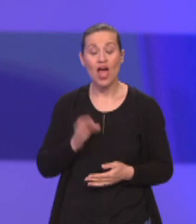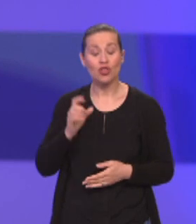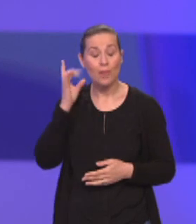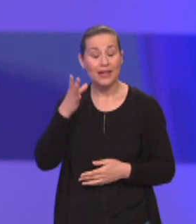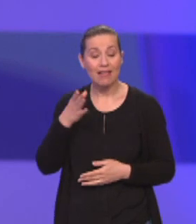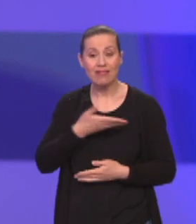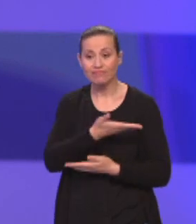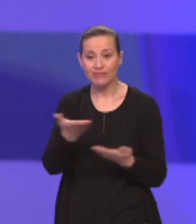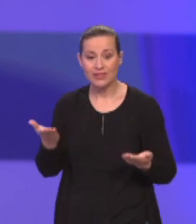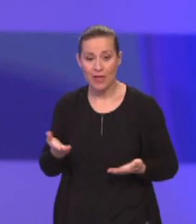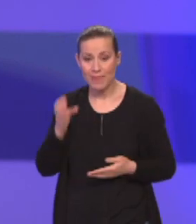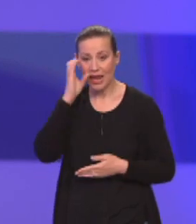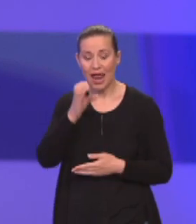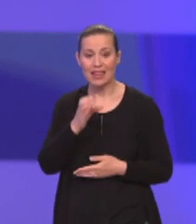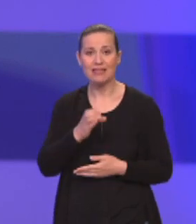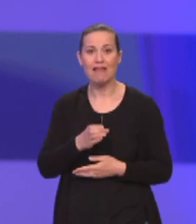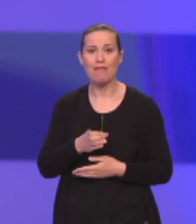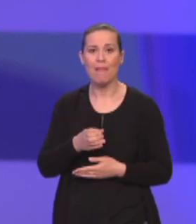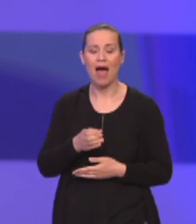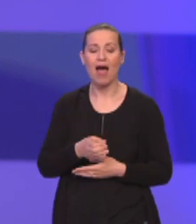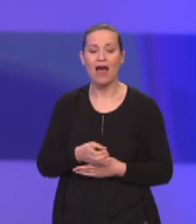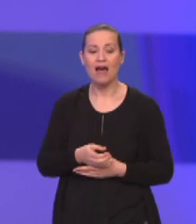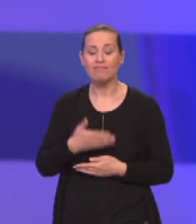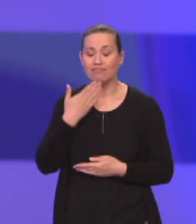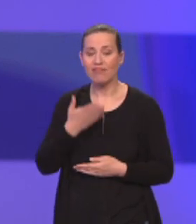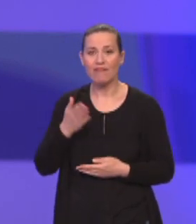svim slušateljima, svim gledateljima.